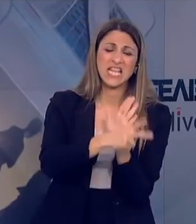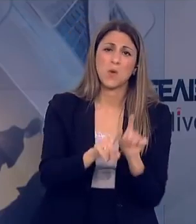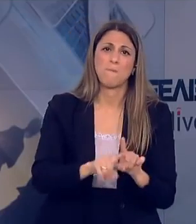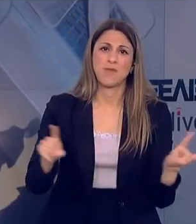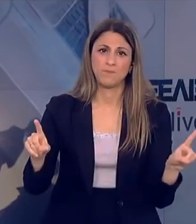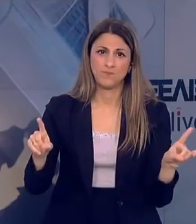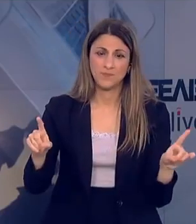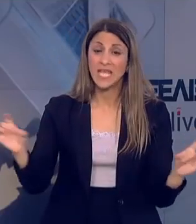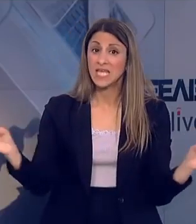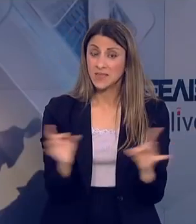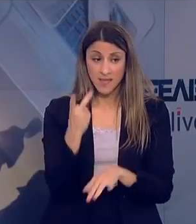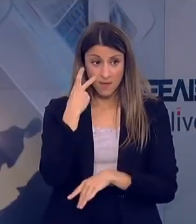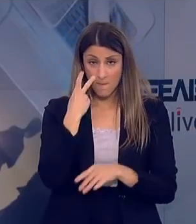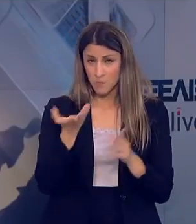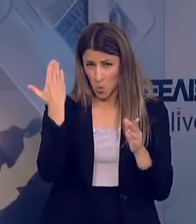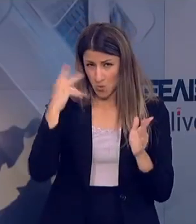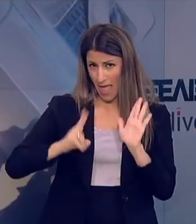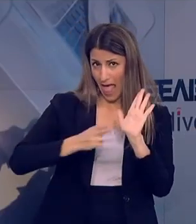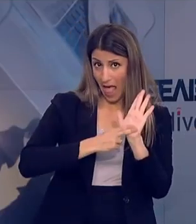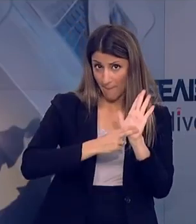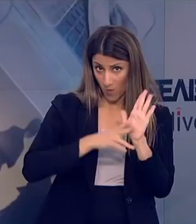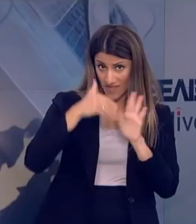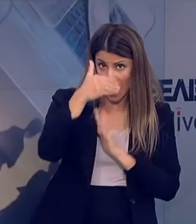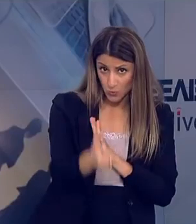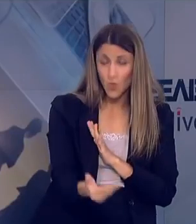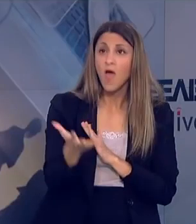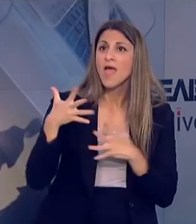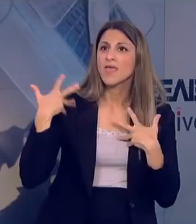έβλεπα ανθρώπους να περπατούν στους δρόμους.